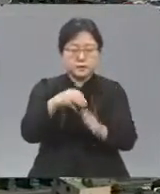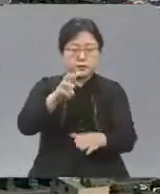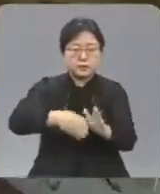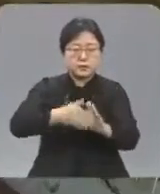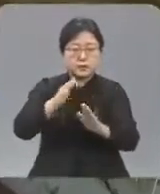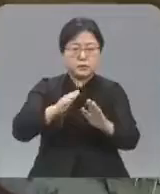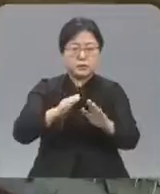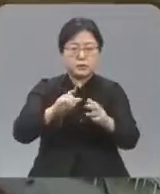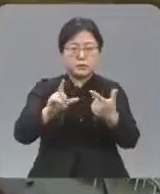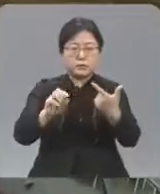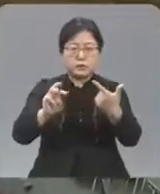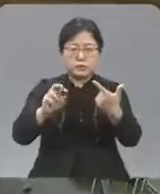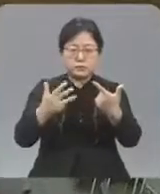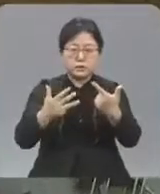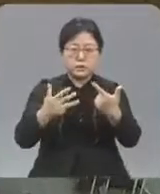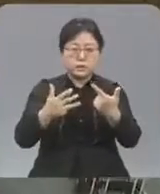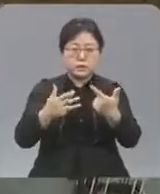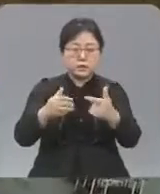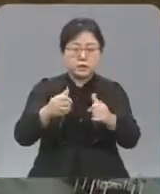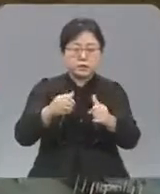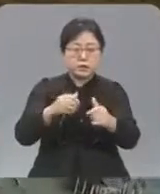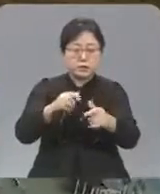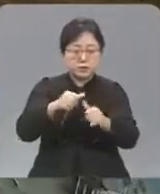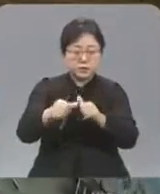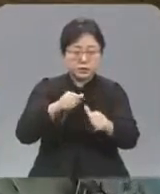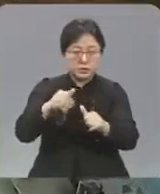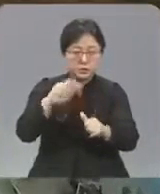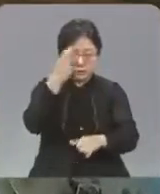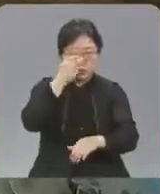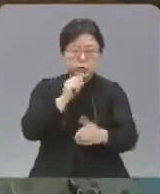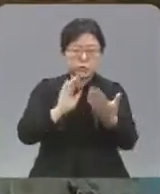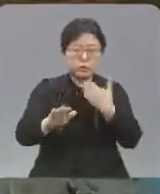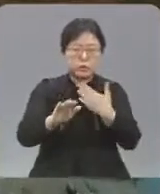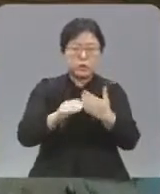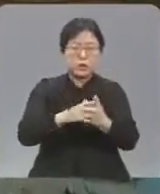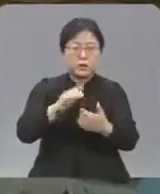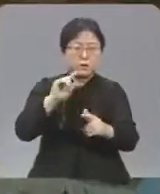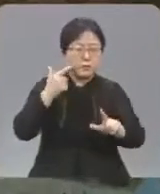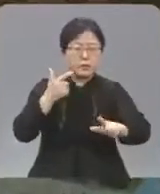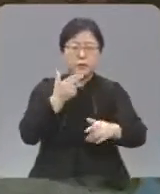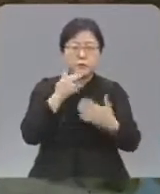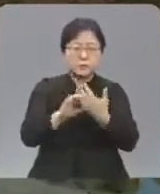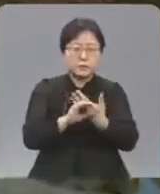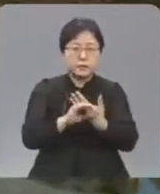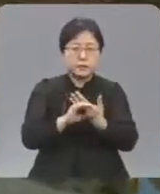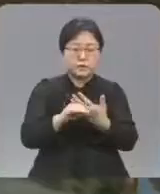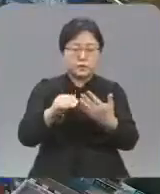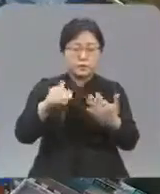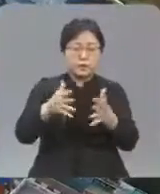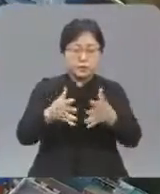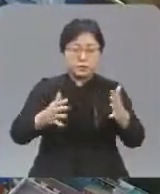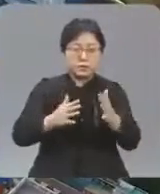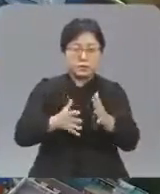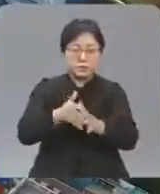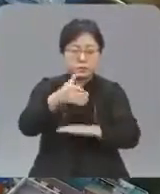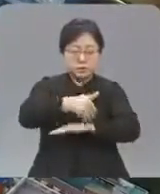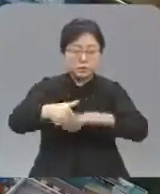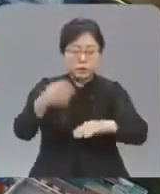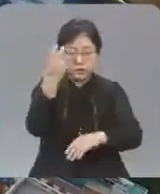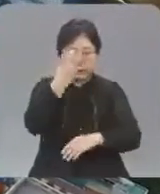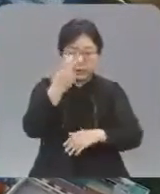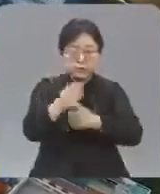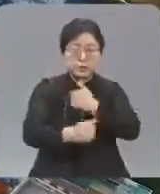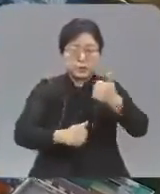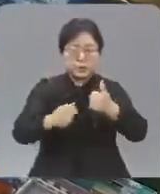광주시는 오는 28일까지 주민 의견을 듣고 이견이 없으면 다음 달부터 건축과 경관, 도시계획심의위원회